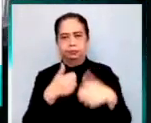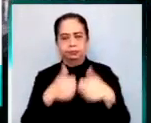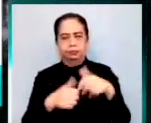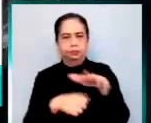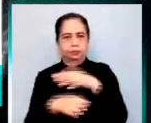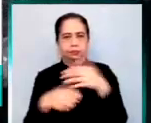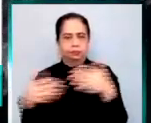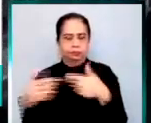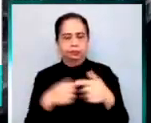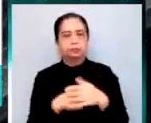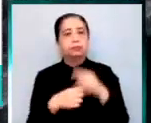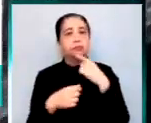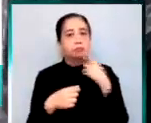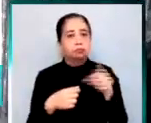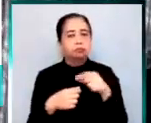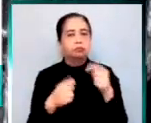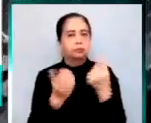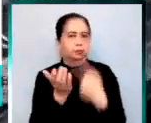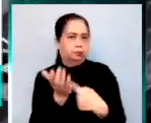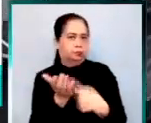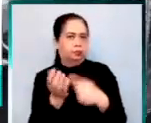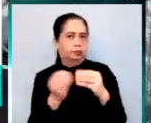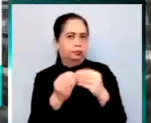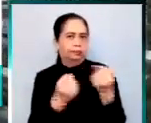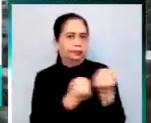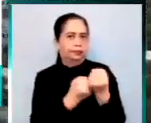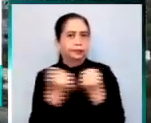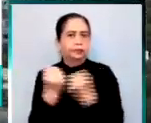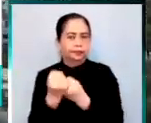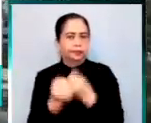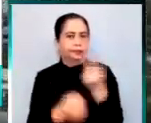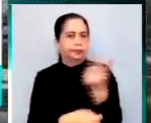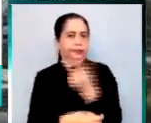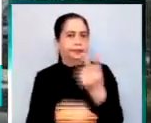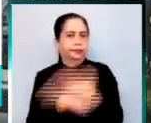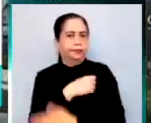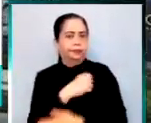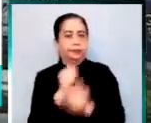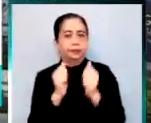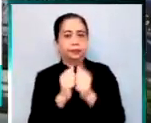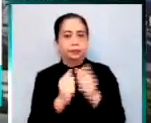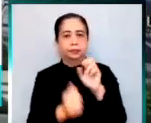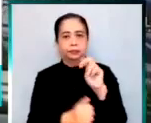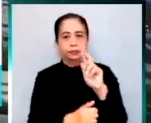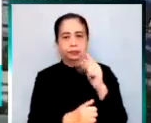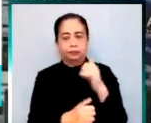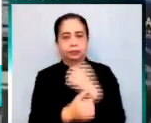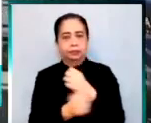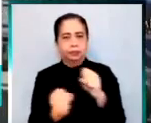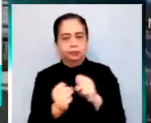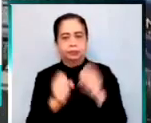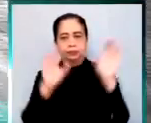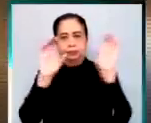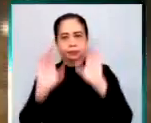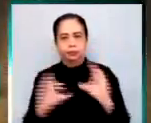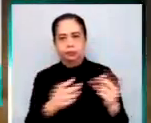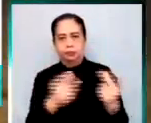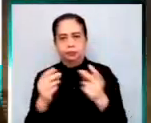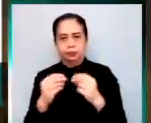tinalakay ng dalawang lider ang pagpapalawig ng pagtutulungan ng dalawang bansa kabilang sa energy security, climate action at